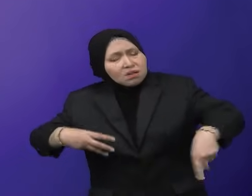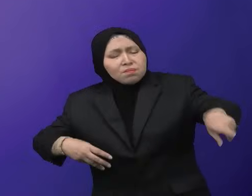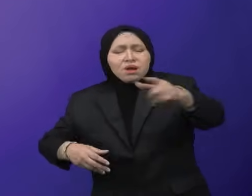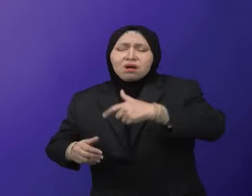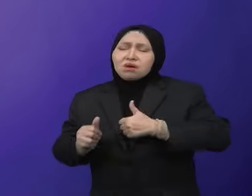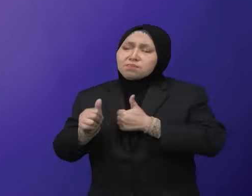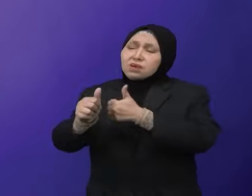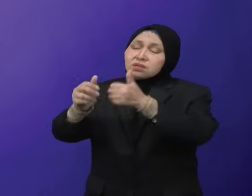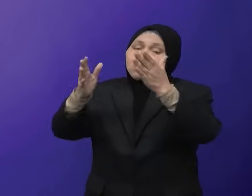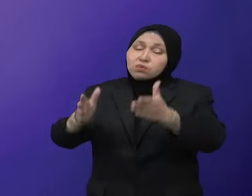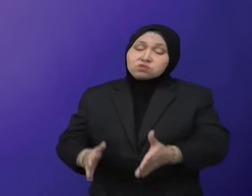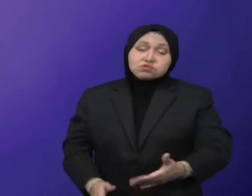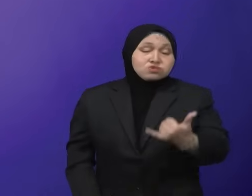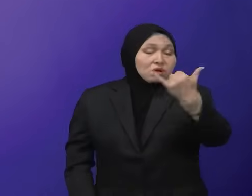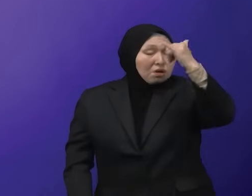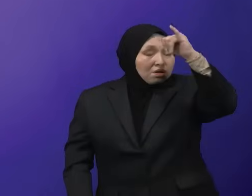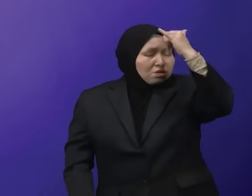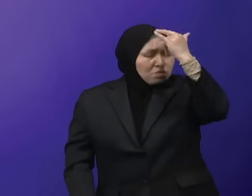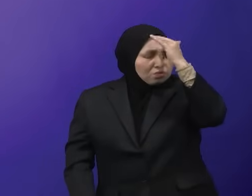الشيطان كان